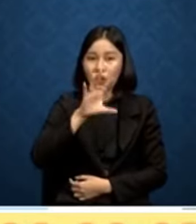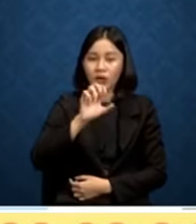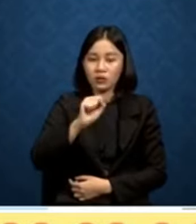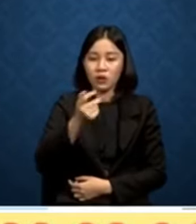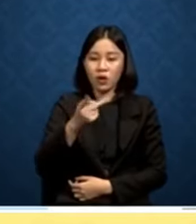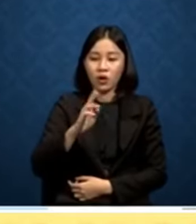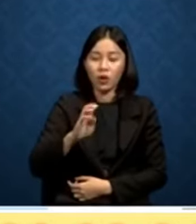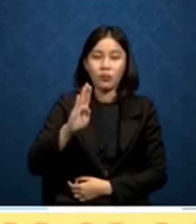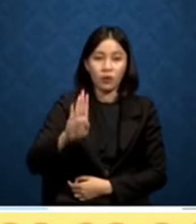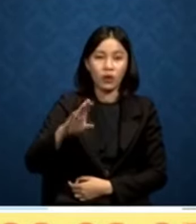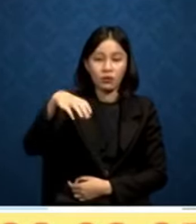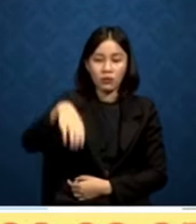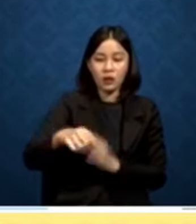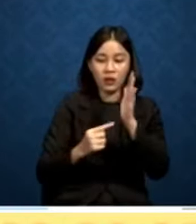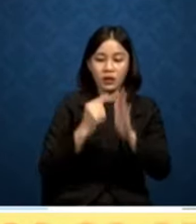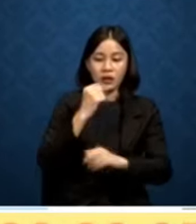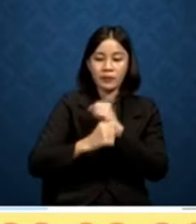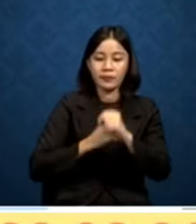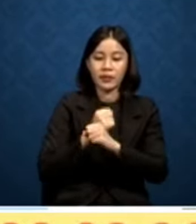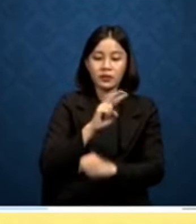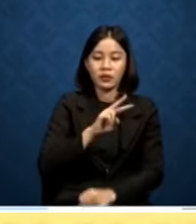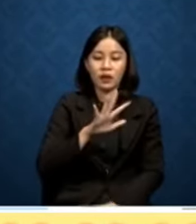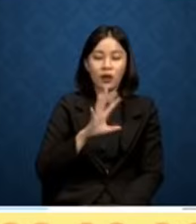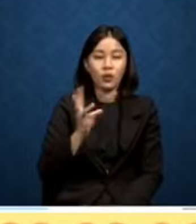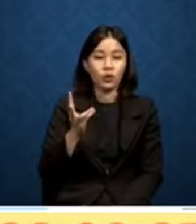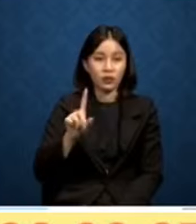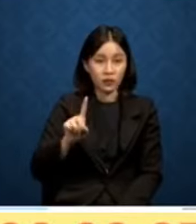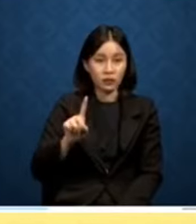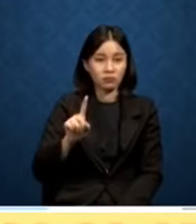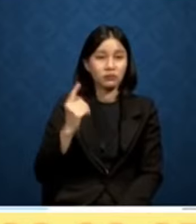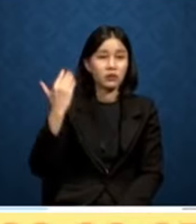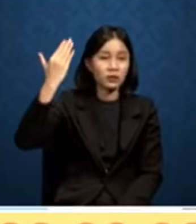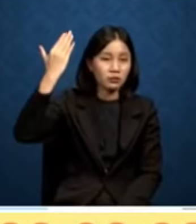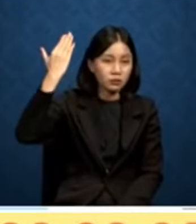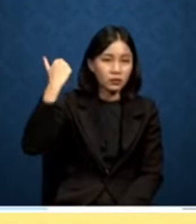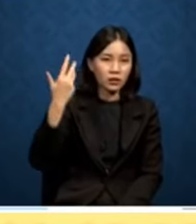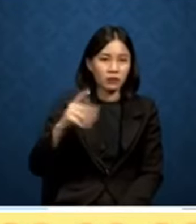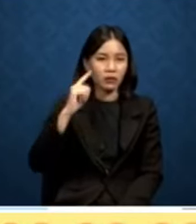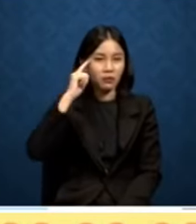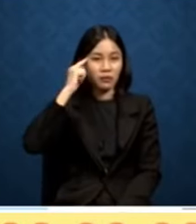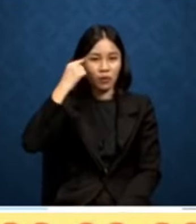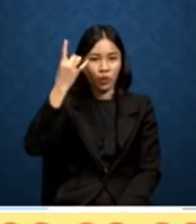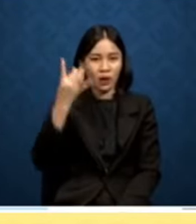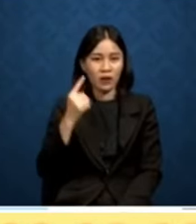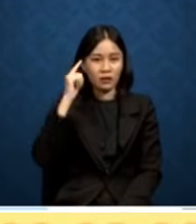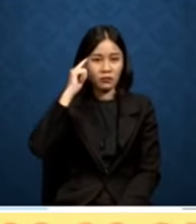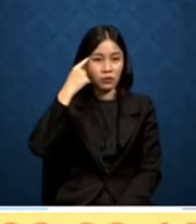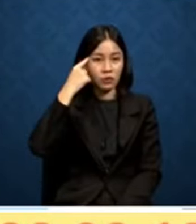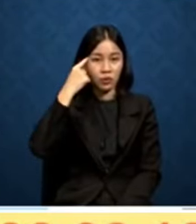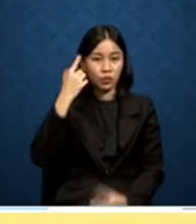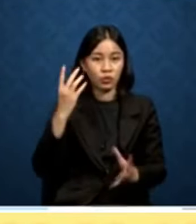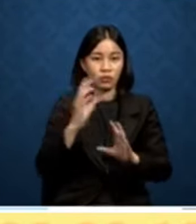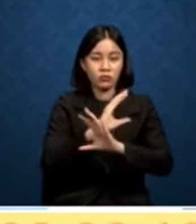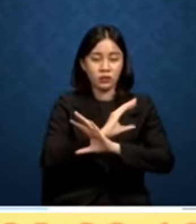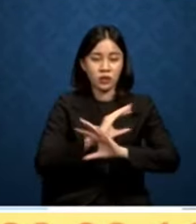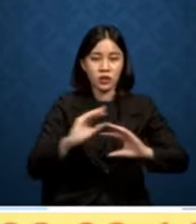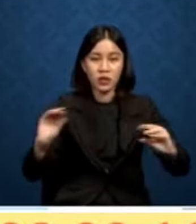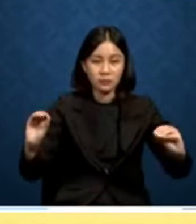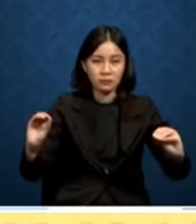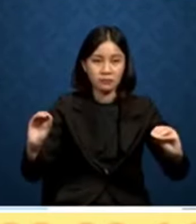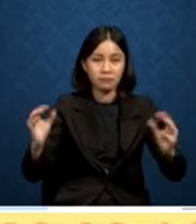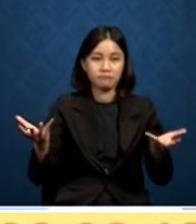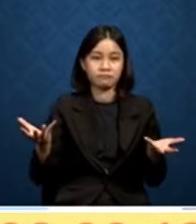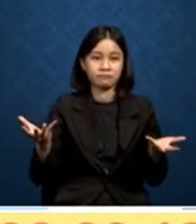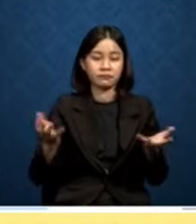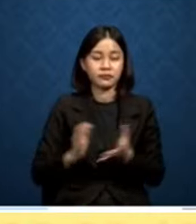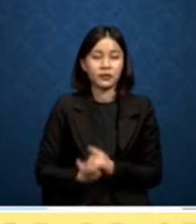ไปทงแต่ปี 2561แลวก็ไม่รู้วาเกิดอะไรขึ้น เรื่องมันก็เงียไปนะครั